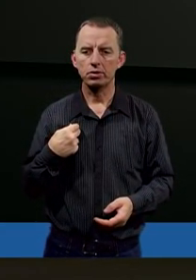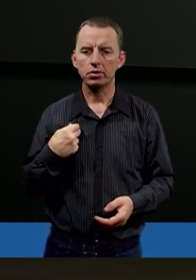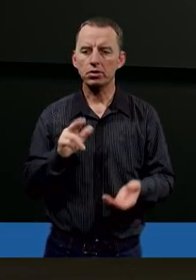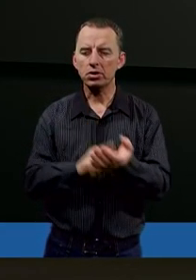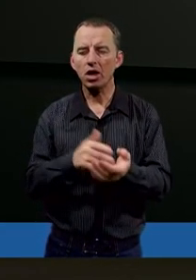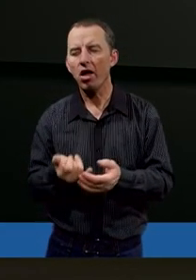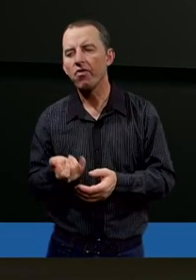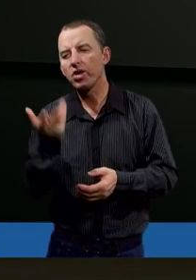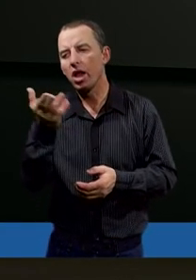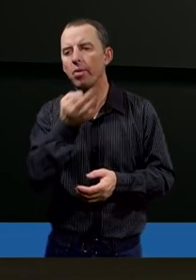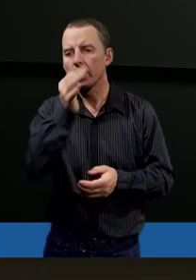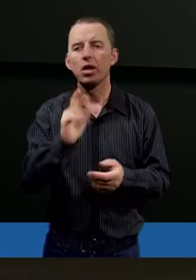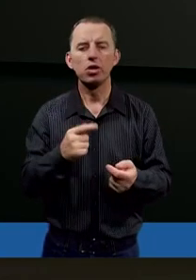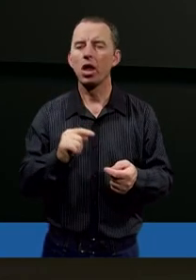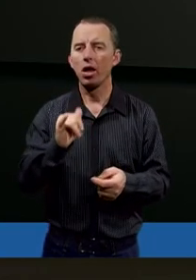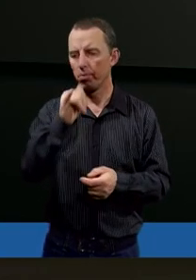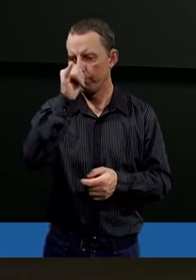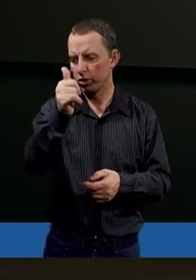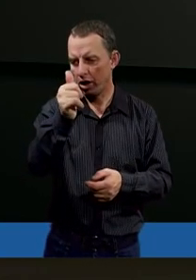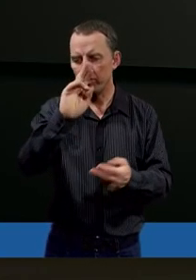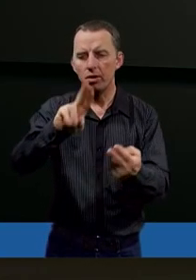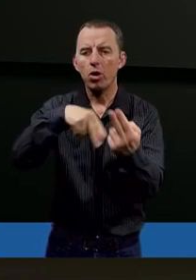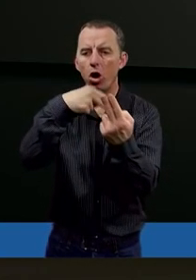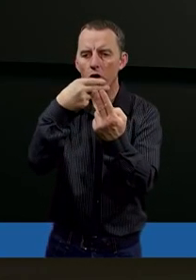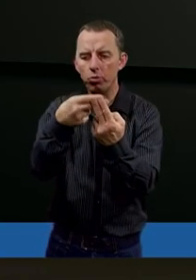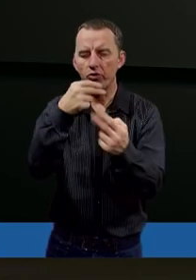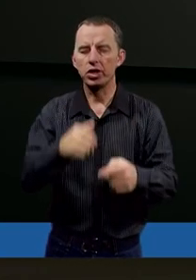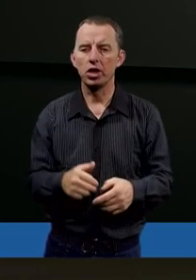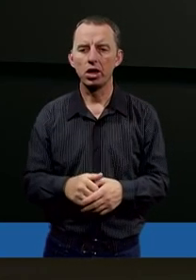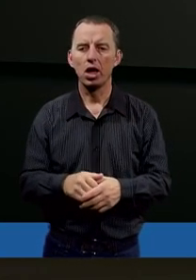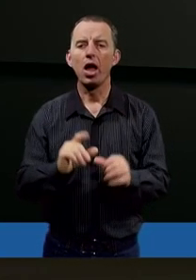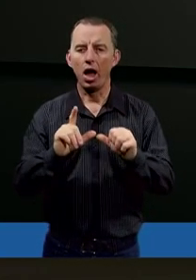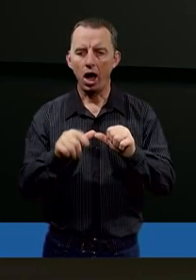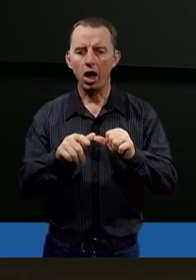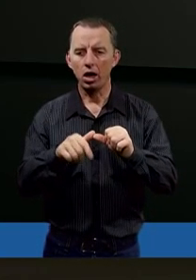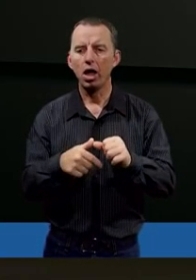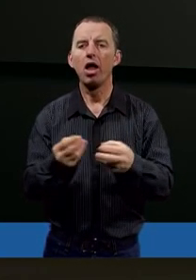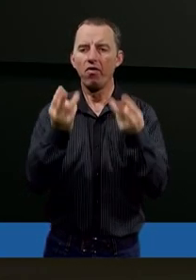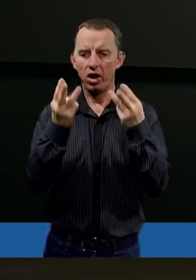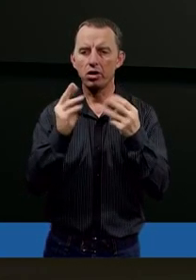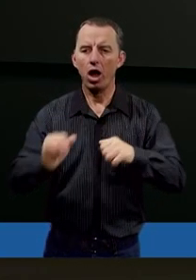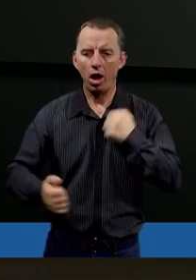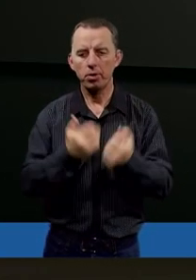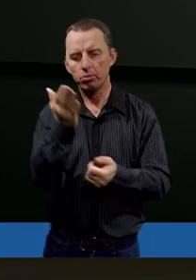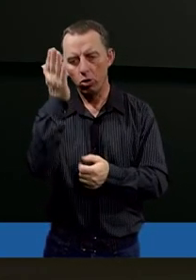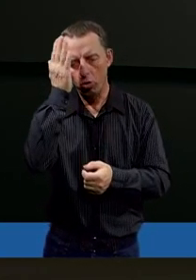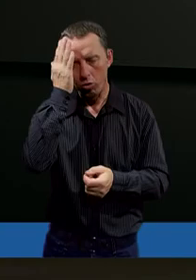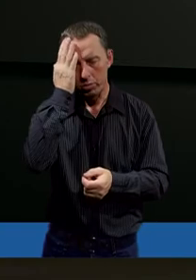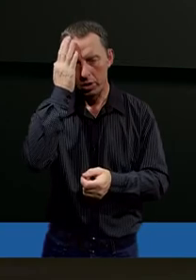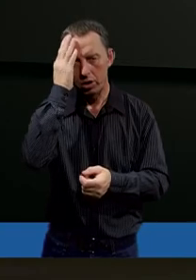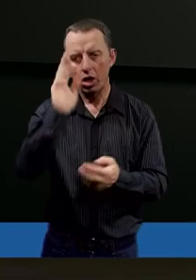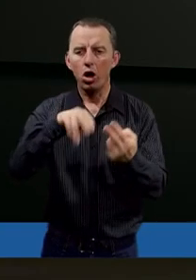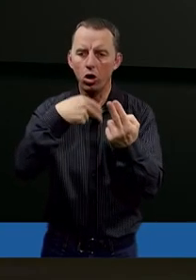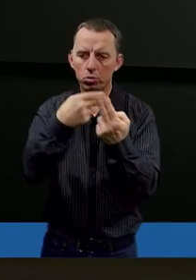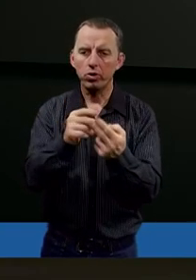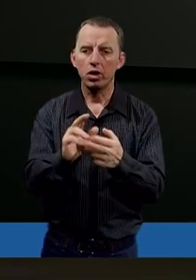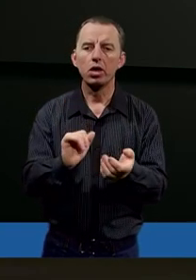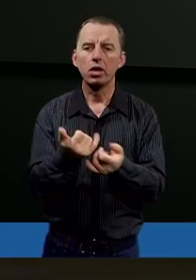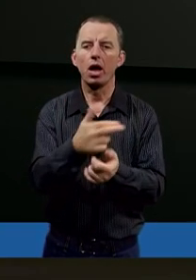Na wiele pytań nie potrafimy odpowiedzieć. Ale ważne, żebyśmy umieli tak powiedzieć